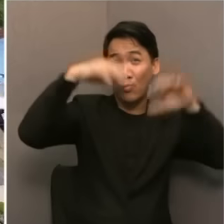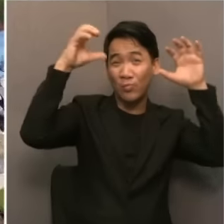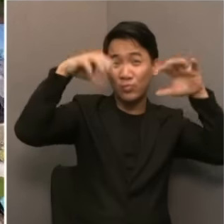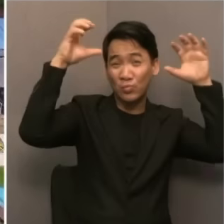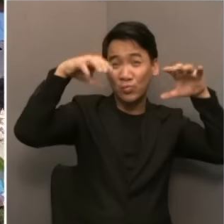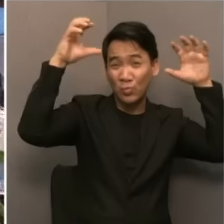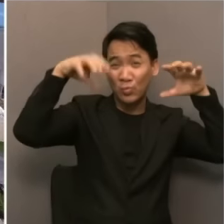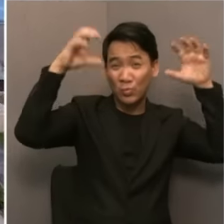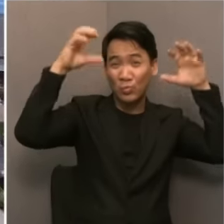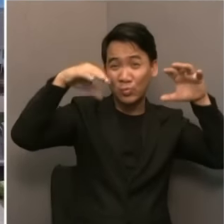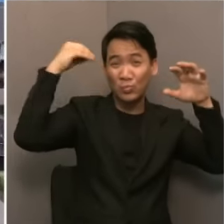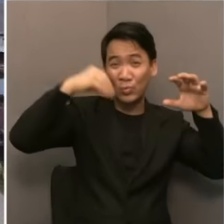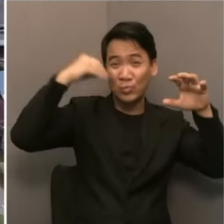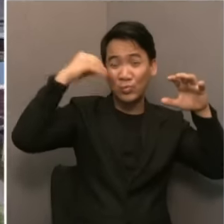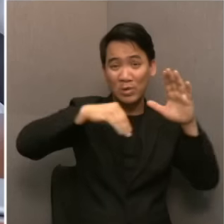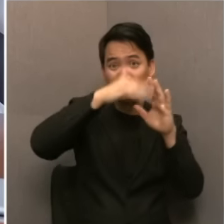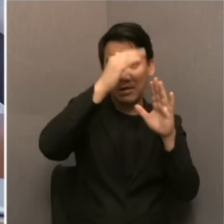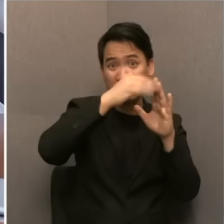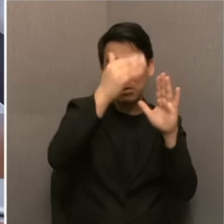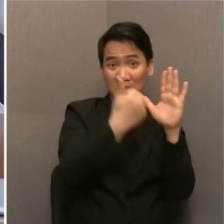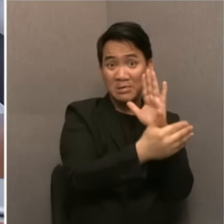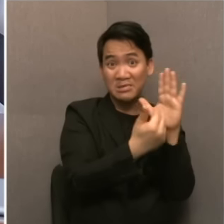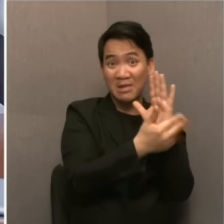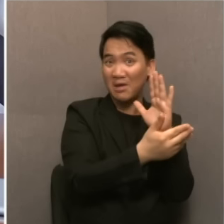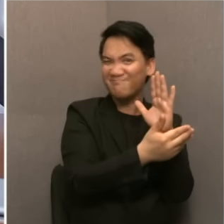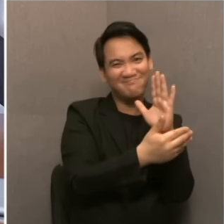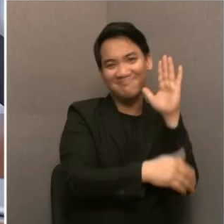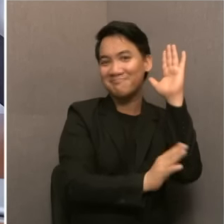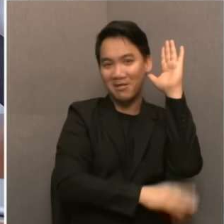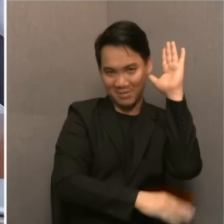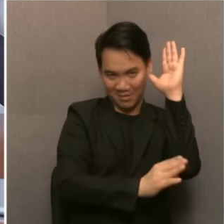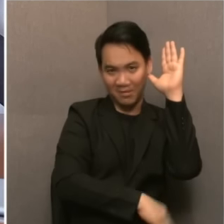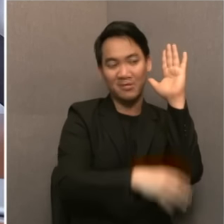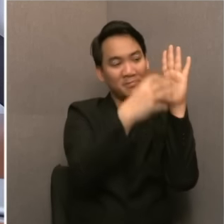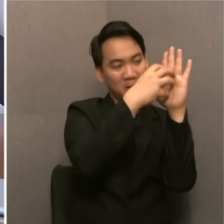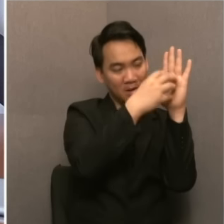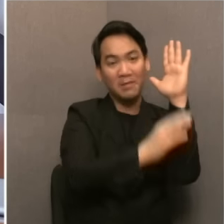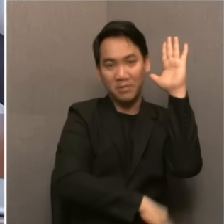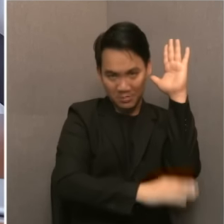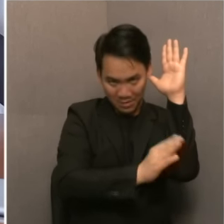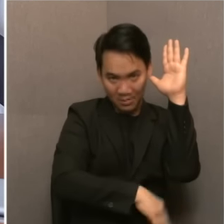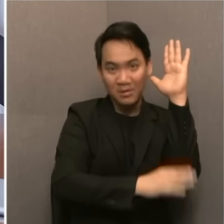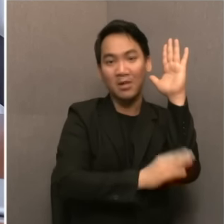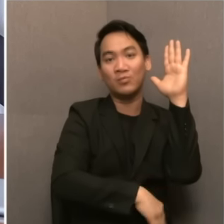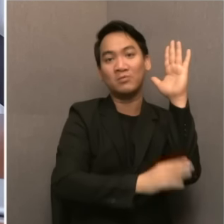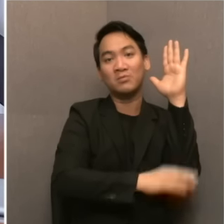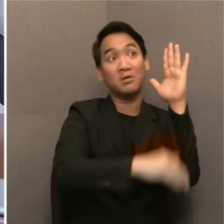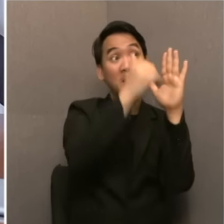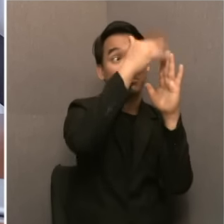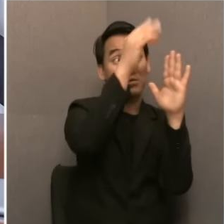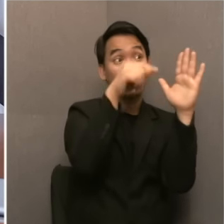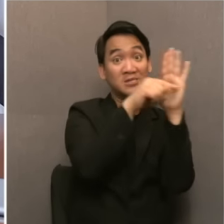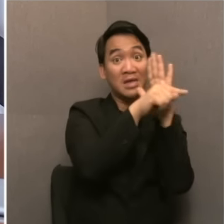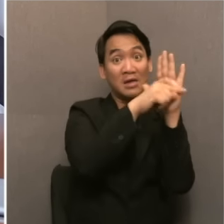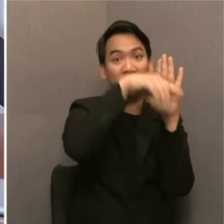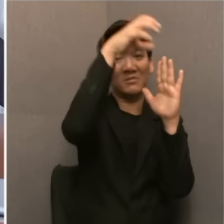ไม่ได้มาจากเหนือหรืออีสานแล้วม ัน จะมาอยู่ที่ใต ้มาอยู่ทางภาคกลางภาคใต้แทน แล้วทีนี้เรื่องของน้ำเหนือที่หลากลงม